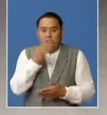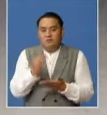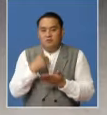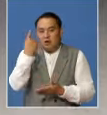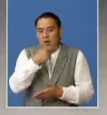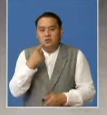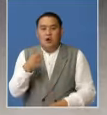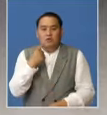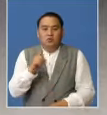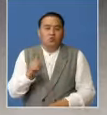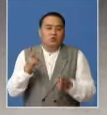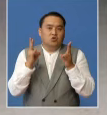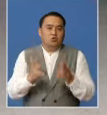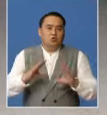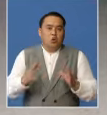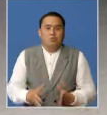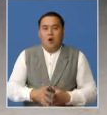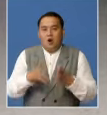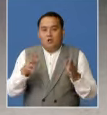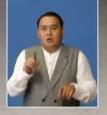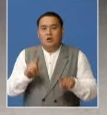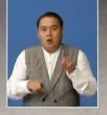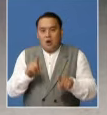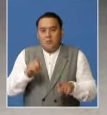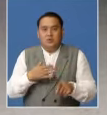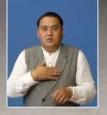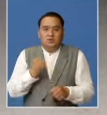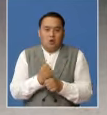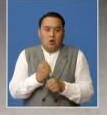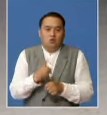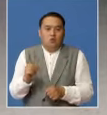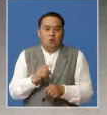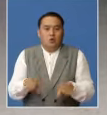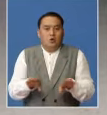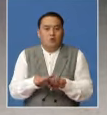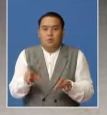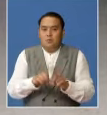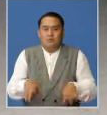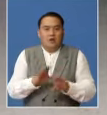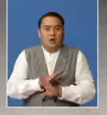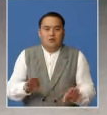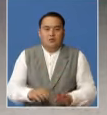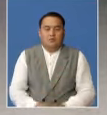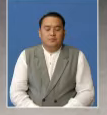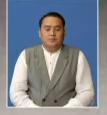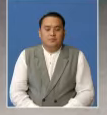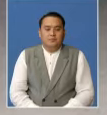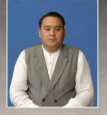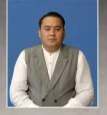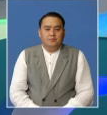лица говорят, такое происшествие – большая редкость. Мы сделаем все, чтобы подобного больше не повторилось.